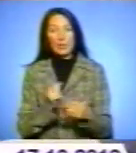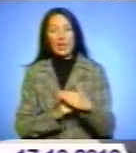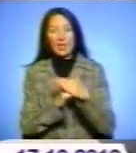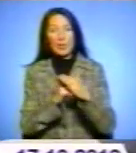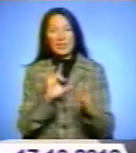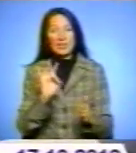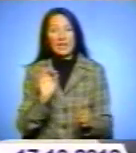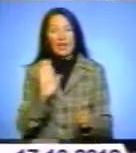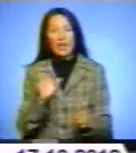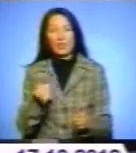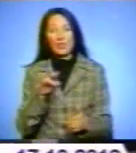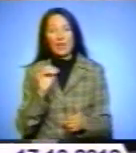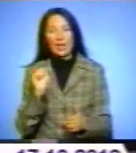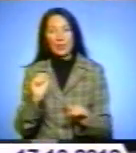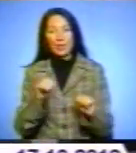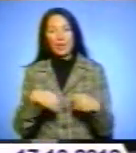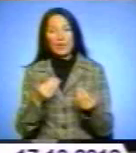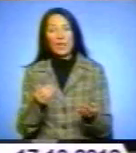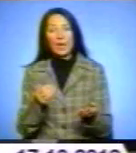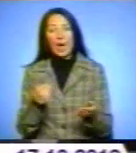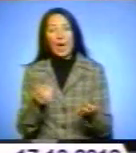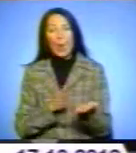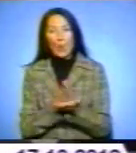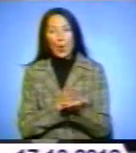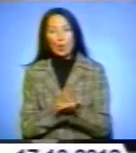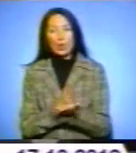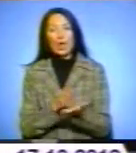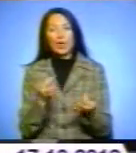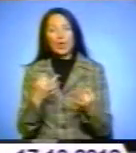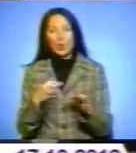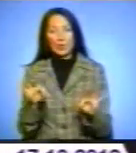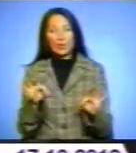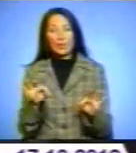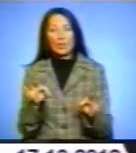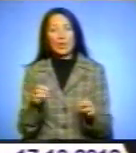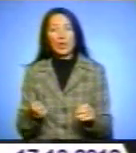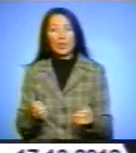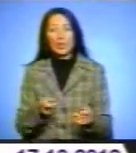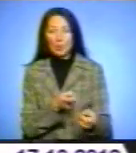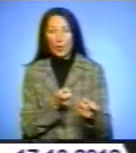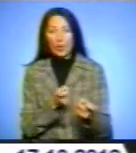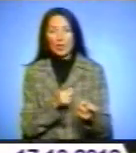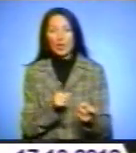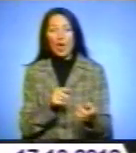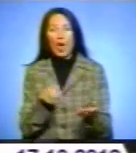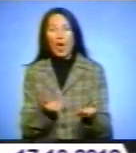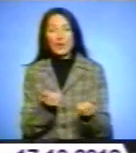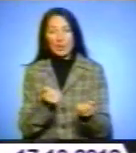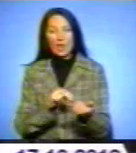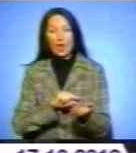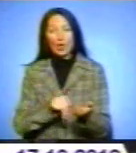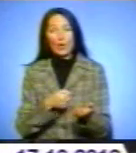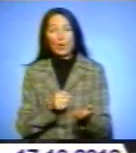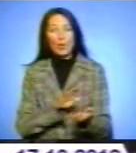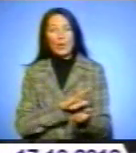надавати послуги, наприклад, з видачі дозволів на носіння зброї чи отримати довідку про несудимість. Необхідно проаналізувати, які ще